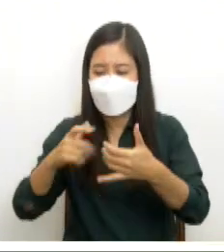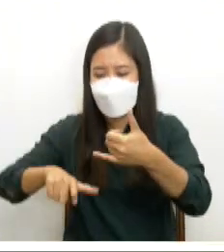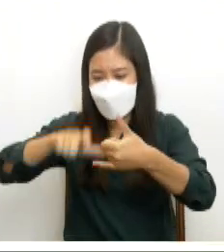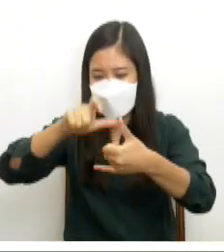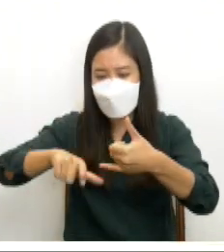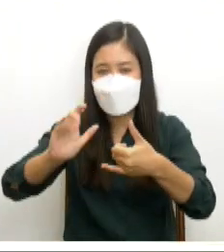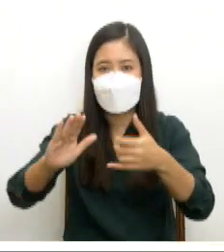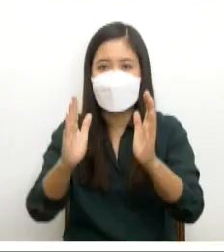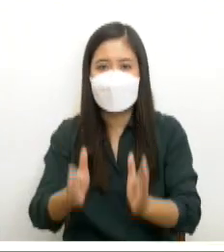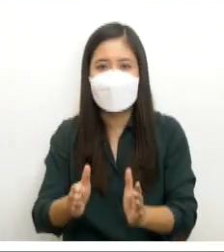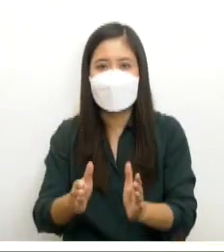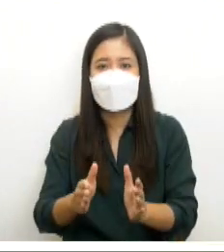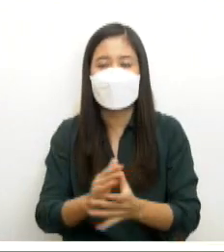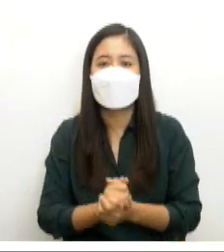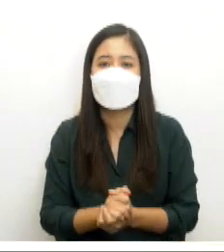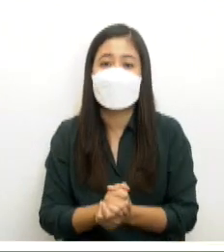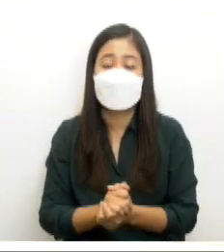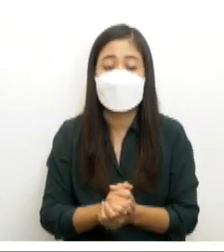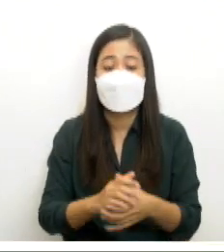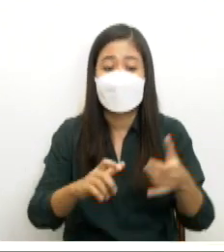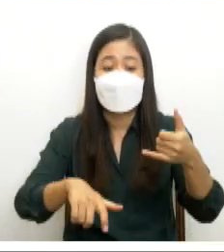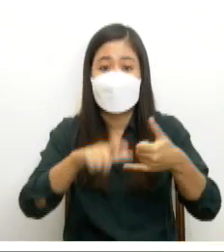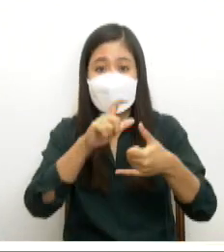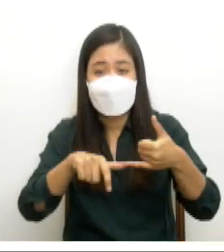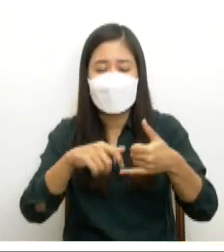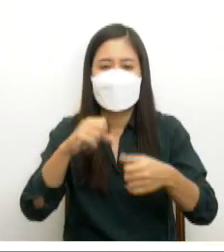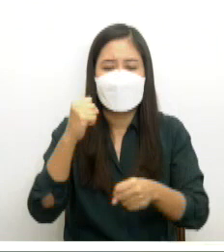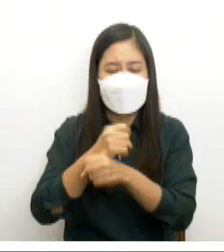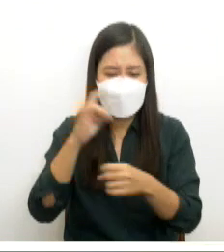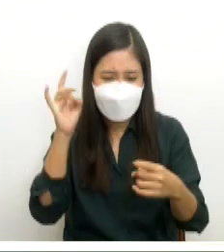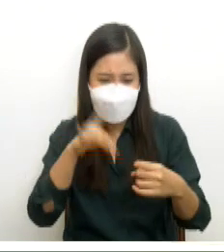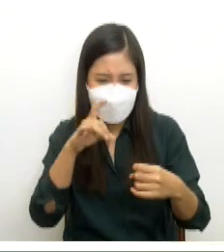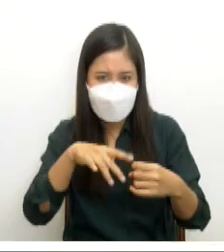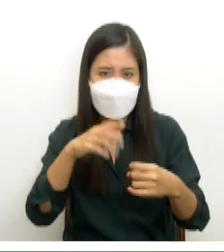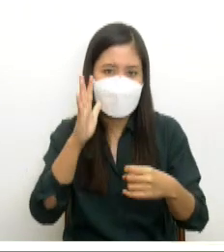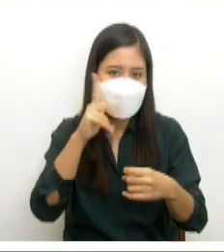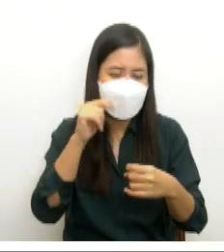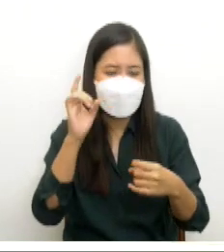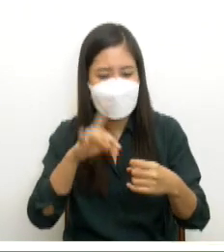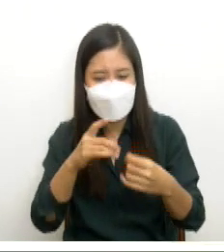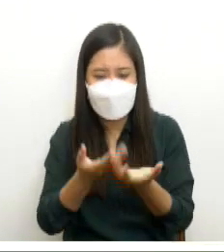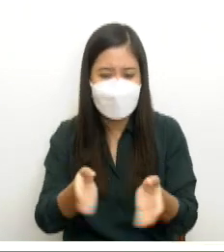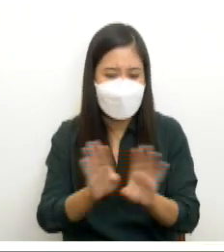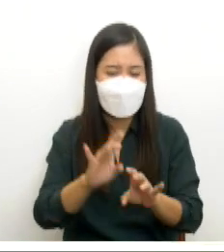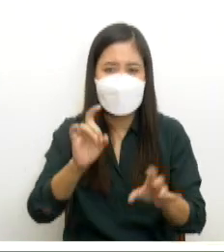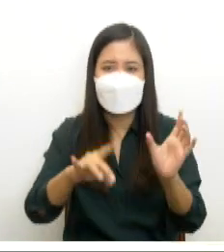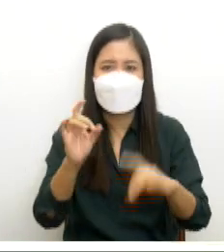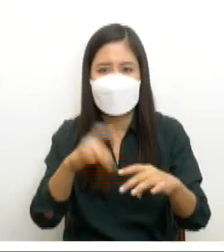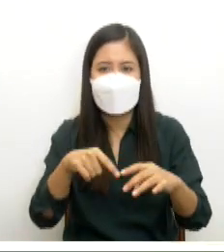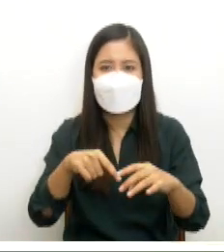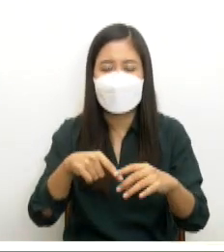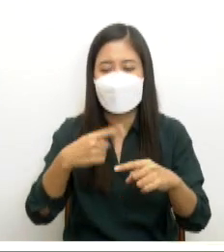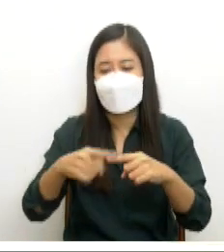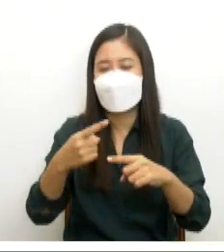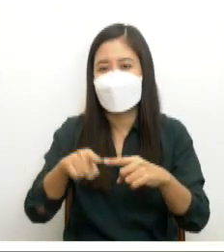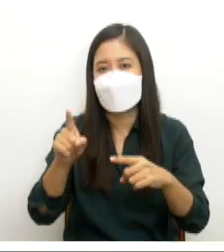นะครับไม่ว่าจะเป็นทำร้ายพี่ทำร้ายน้องลูกทำร้ายพ่อทำร้ายแม่ทุกสิ่งทุกอย่างเกิดจากผูกพันมาที่ยาเส